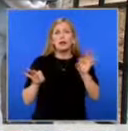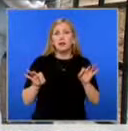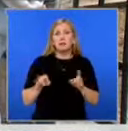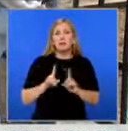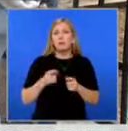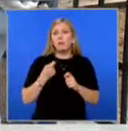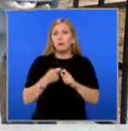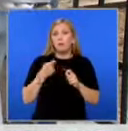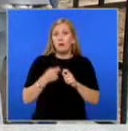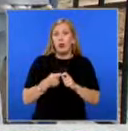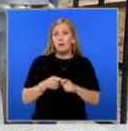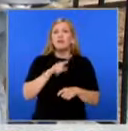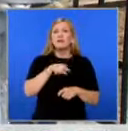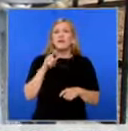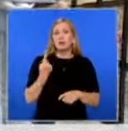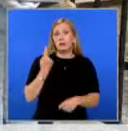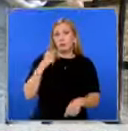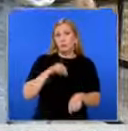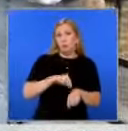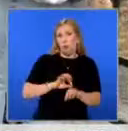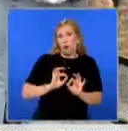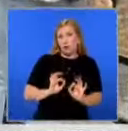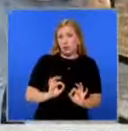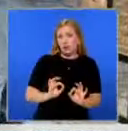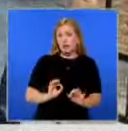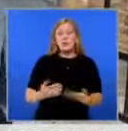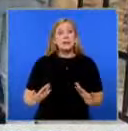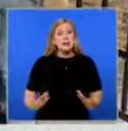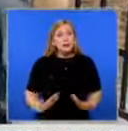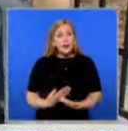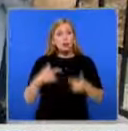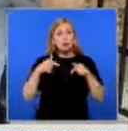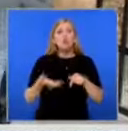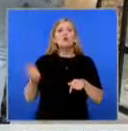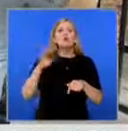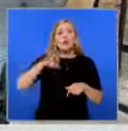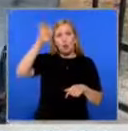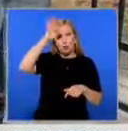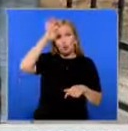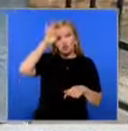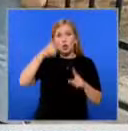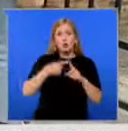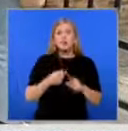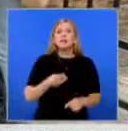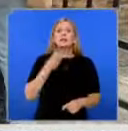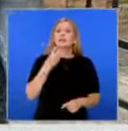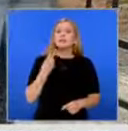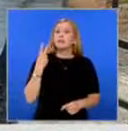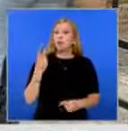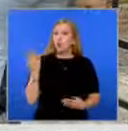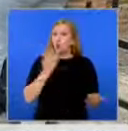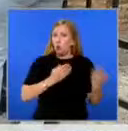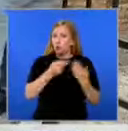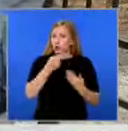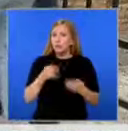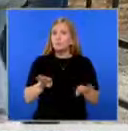правим във всеки един момент интересното е нора че тук освен съучениците на филип от 32 училище са